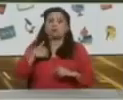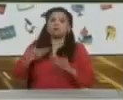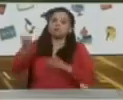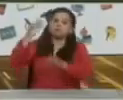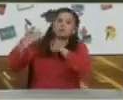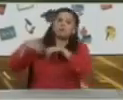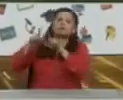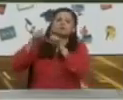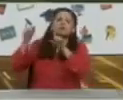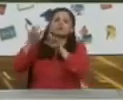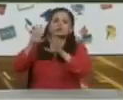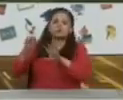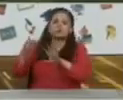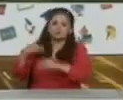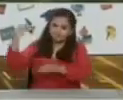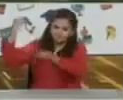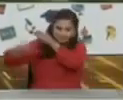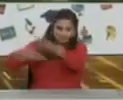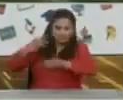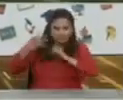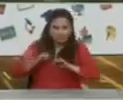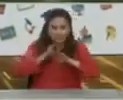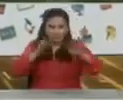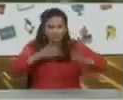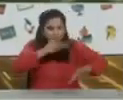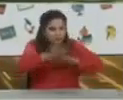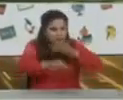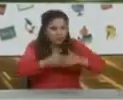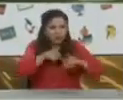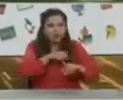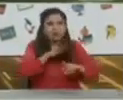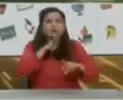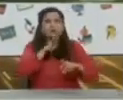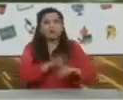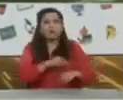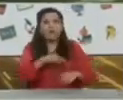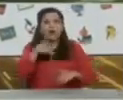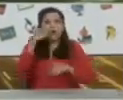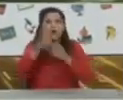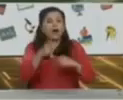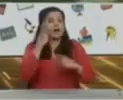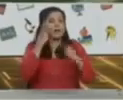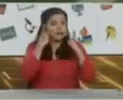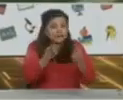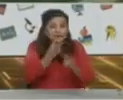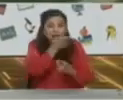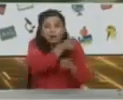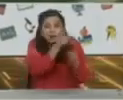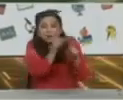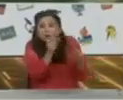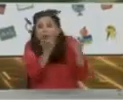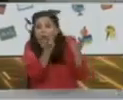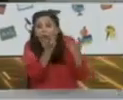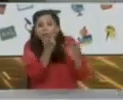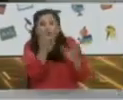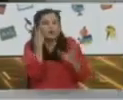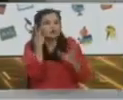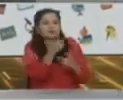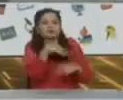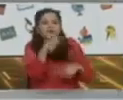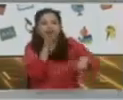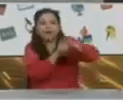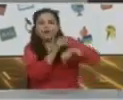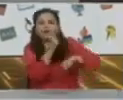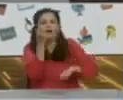है वो जब व्यवहार की कसौटी पर खरा नहीं उतरता है तब बच्चों